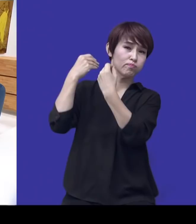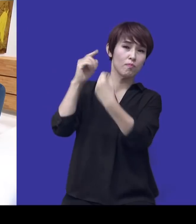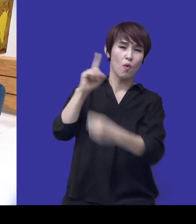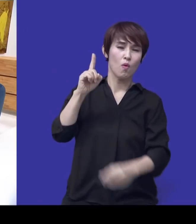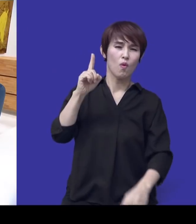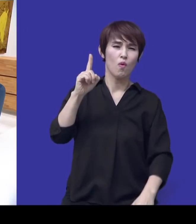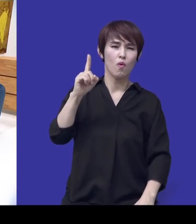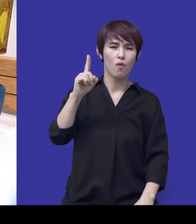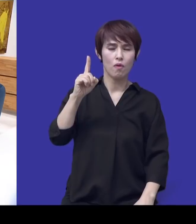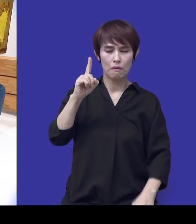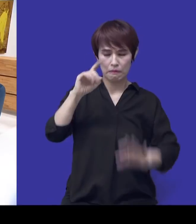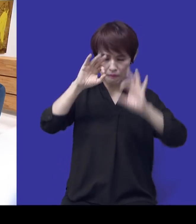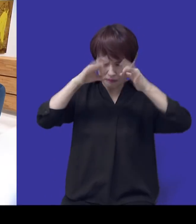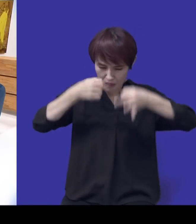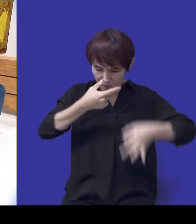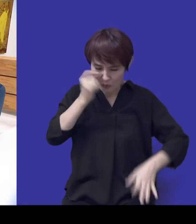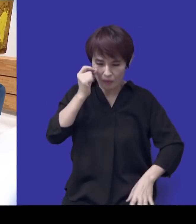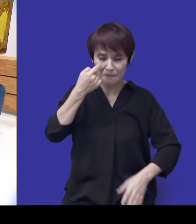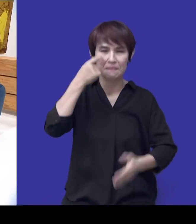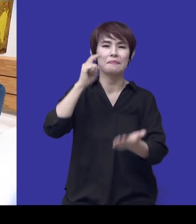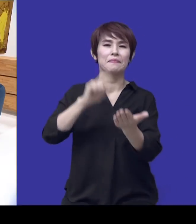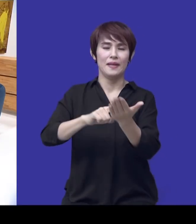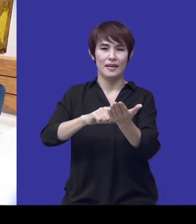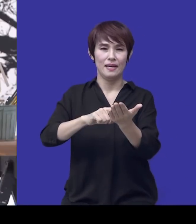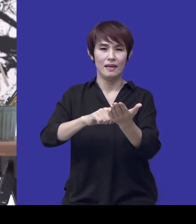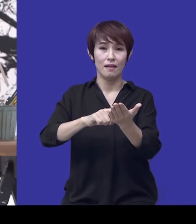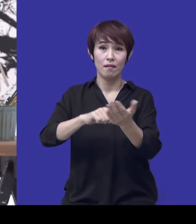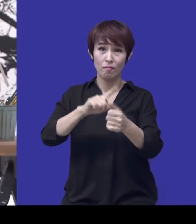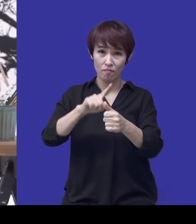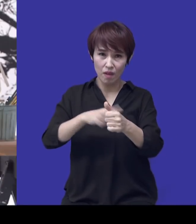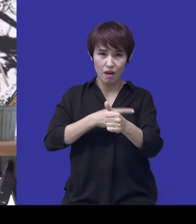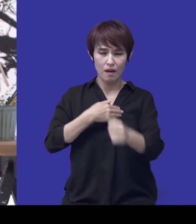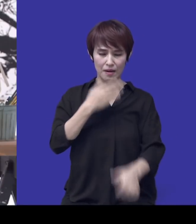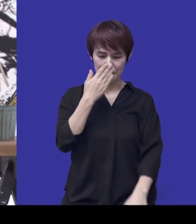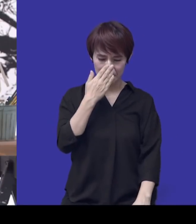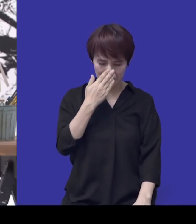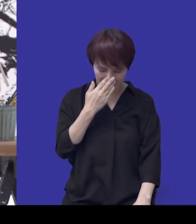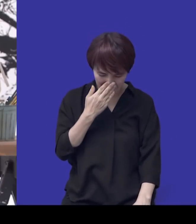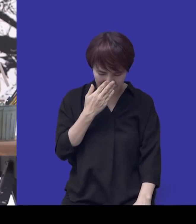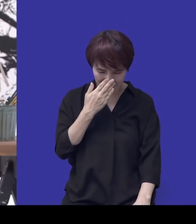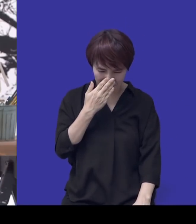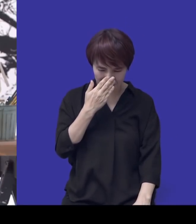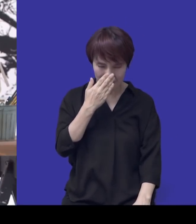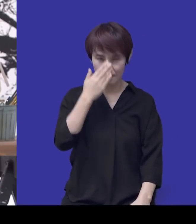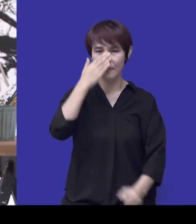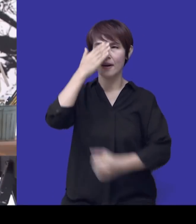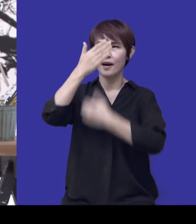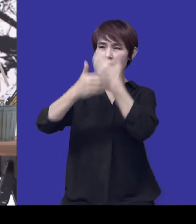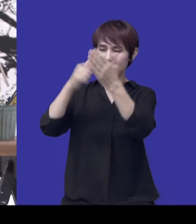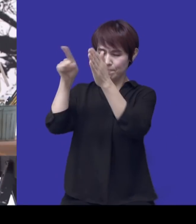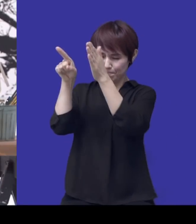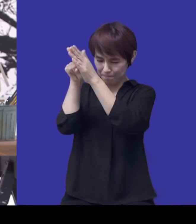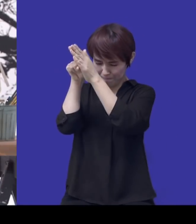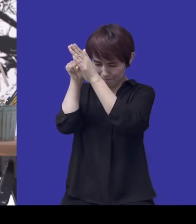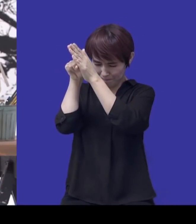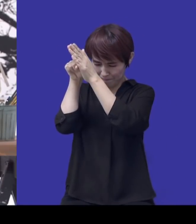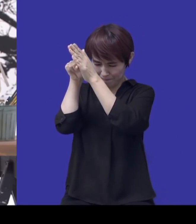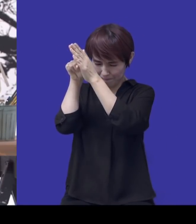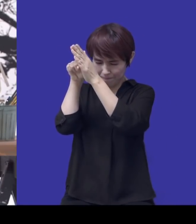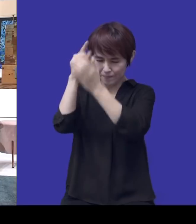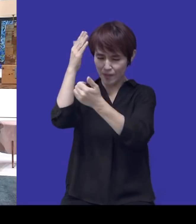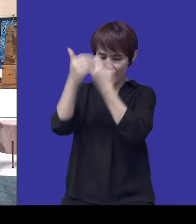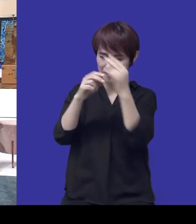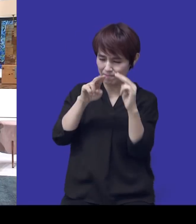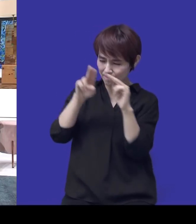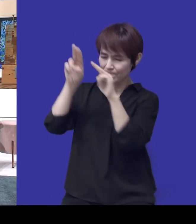컴플렉스 아닌가 싶어요. 맞습니다. 컴플렉스를 통해서 온전히 우리가 낮아지게 하시고 하나님만 의지하게 하면서 정말 하나님 바라보게 하는